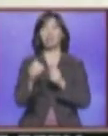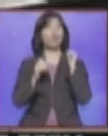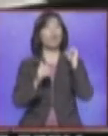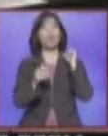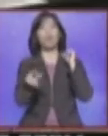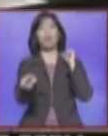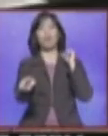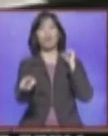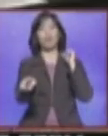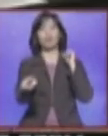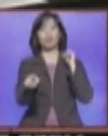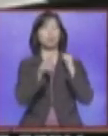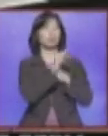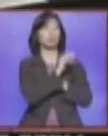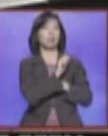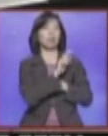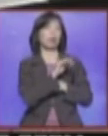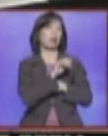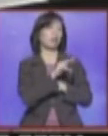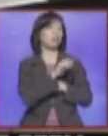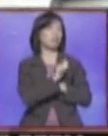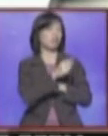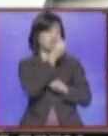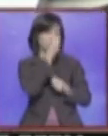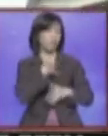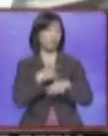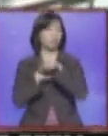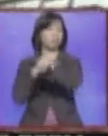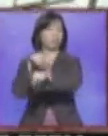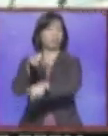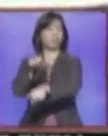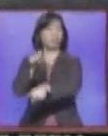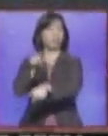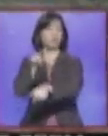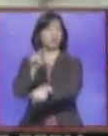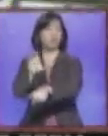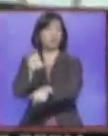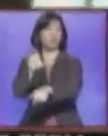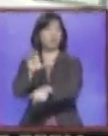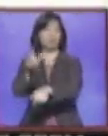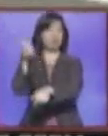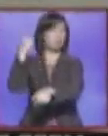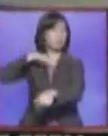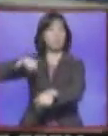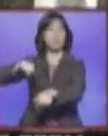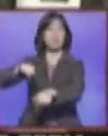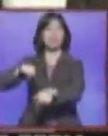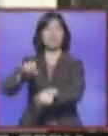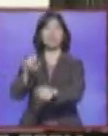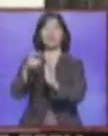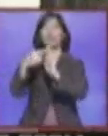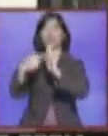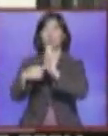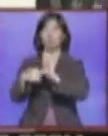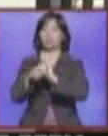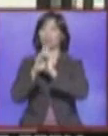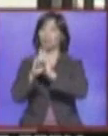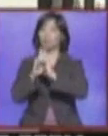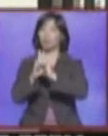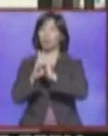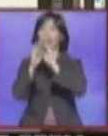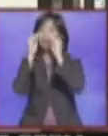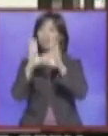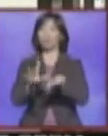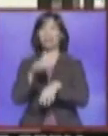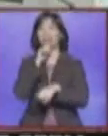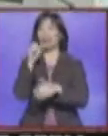Marina, na-revoke ang lisensya ng PSTC dahil sa patuloy nitong paglabag sa mga panuntunan gaya ng pagkuha ng mga teacher na hindi accredited